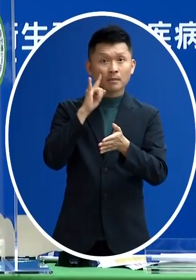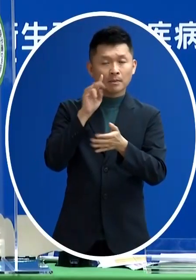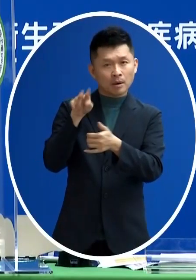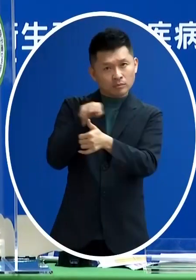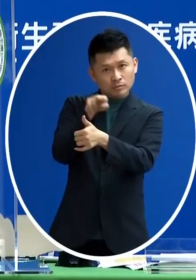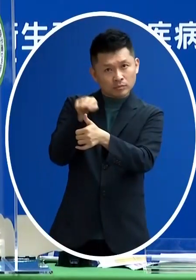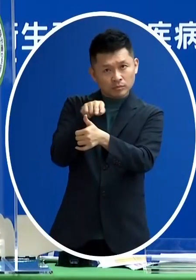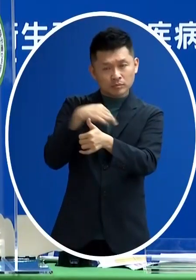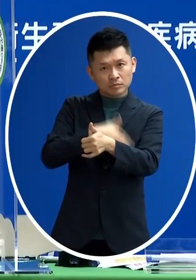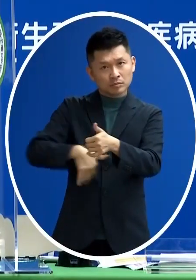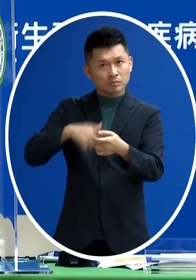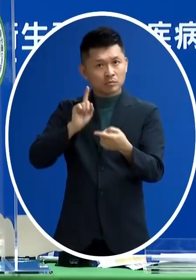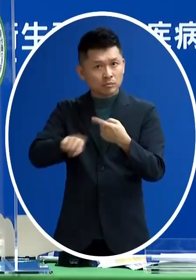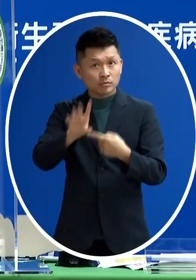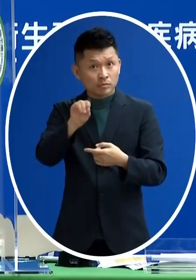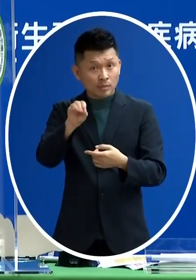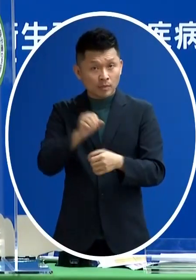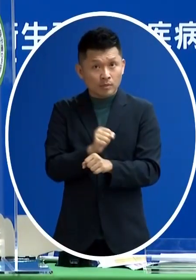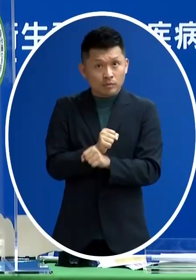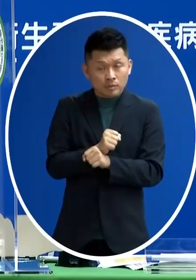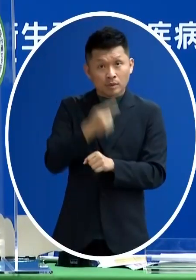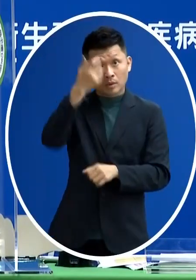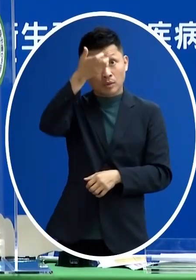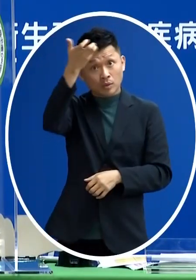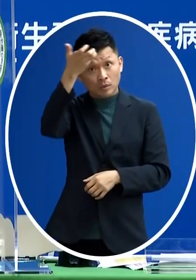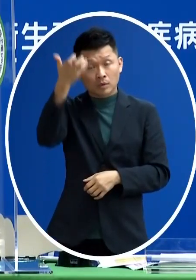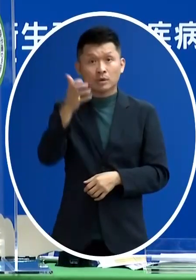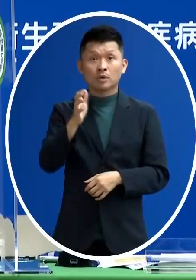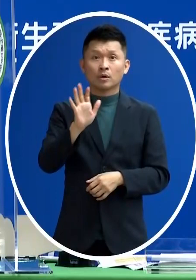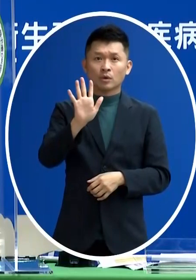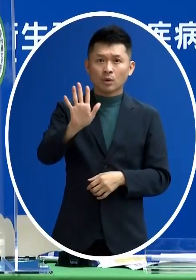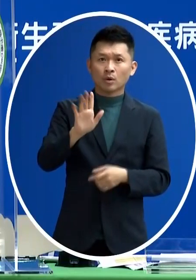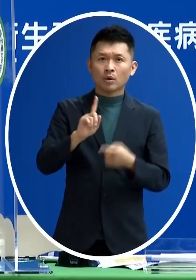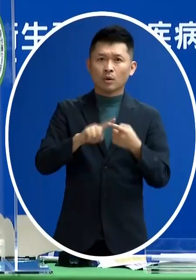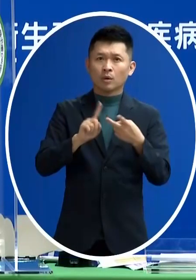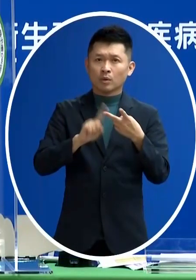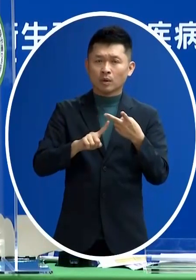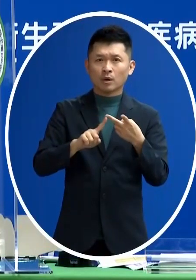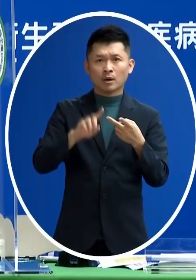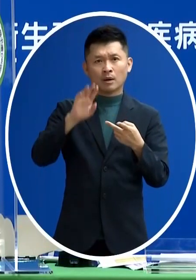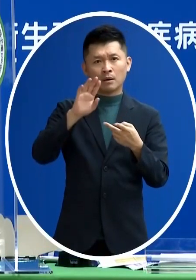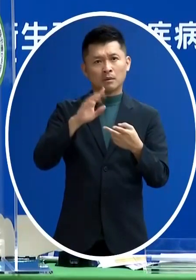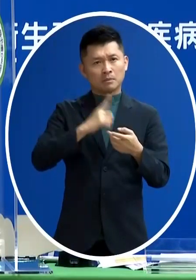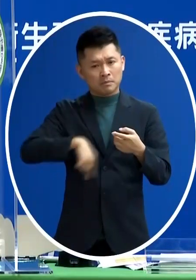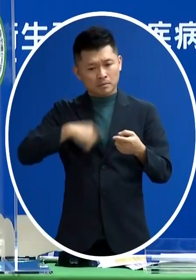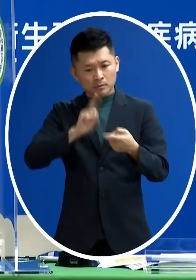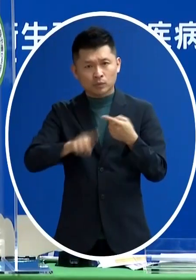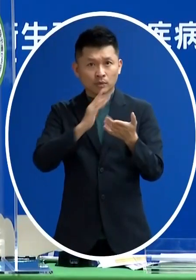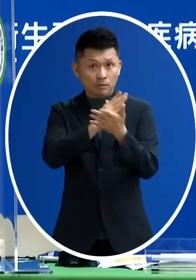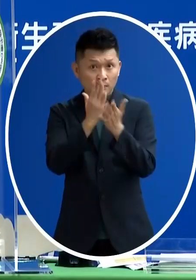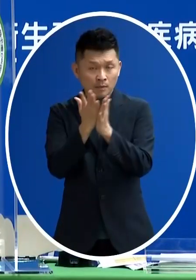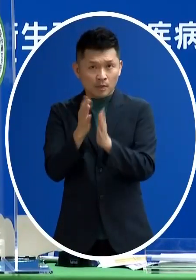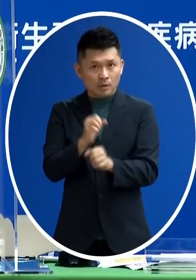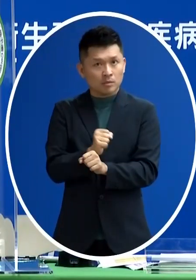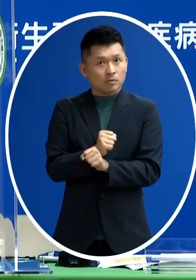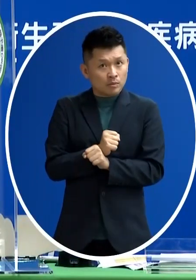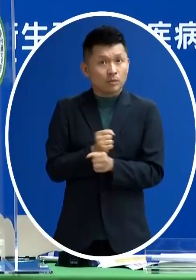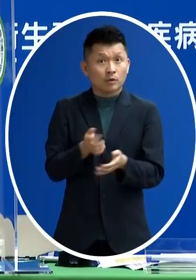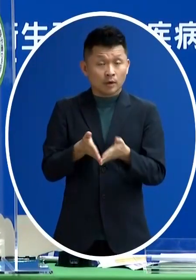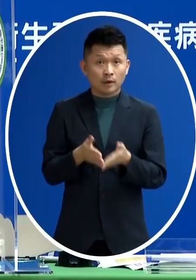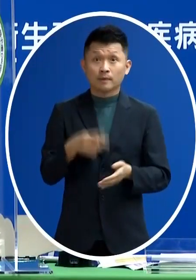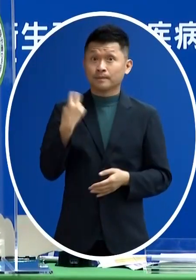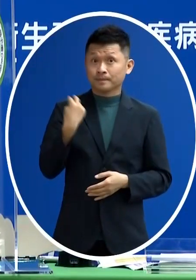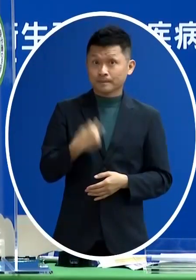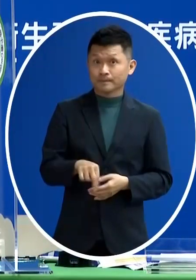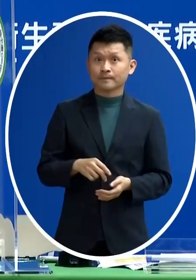他身体的情况，有发烧或一些特别我们常常在讲这些症状要特别小心。那另外他